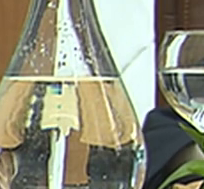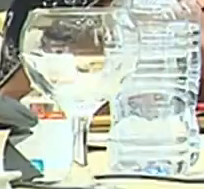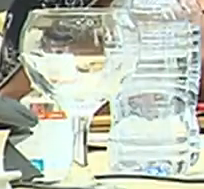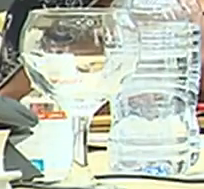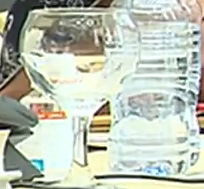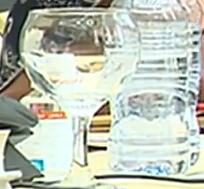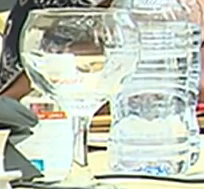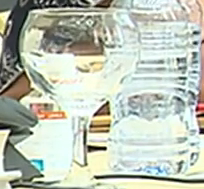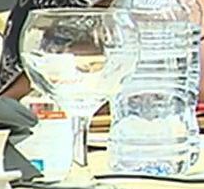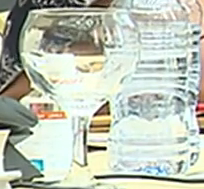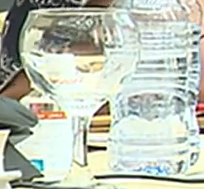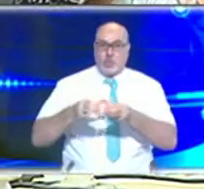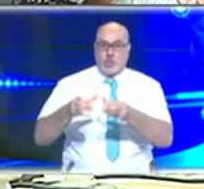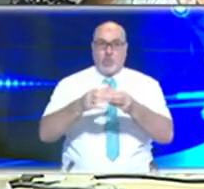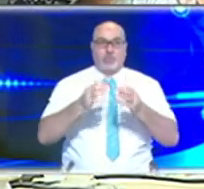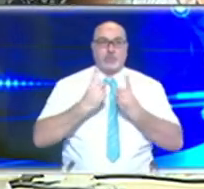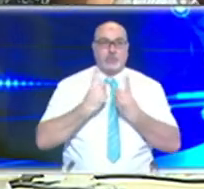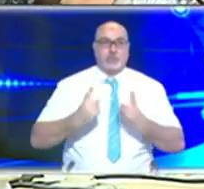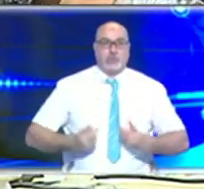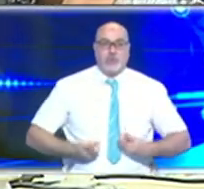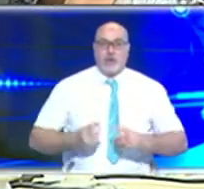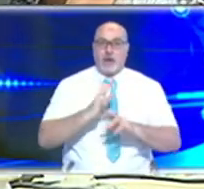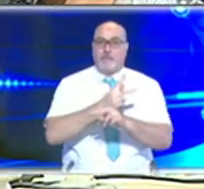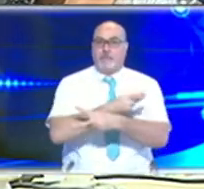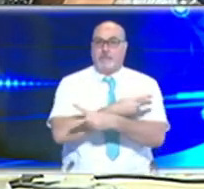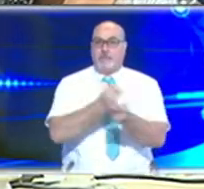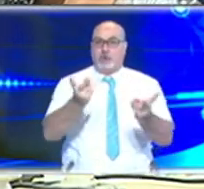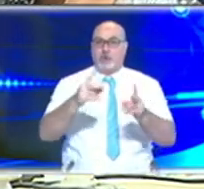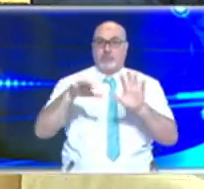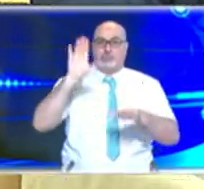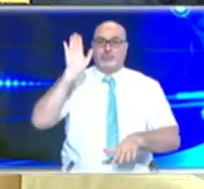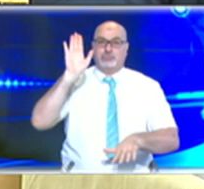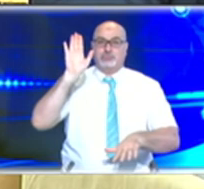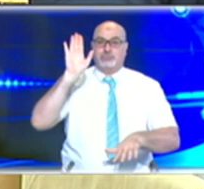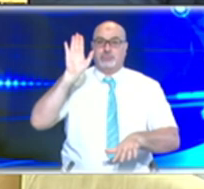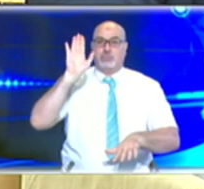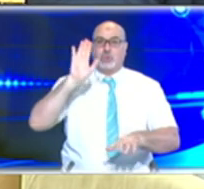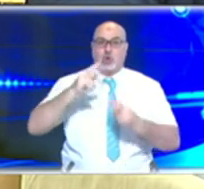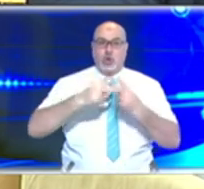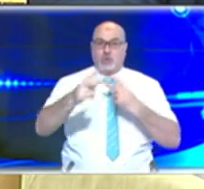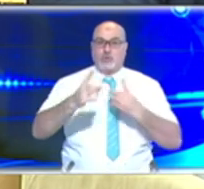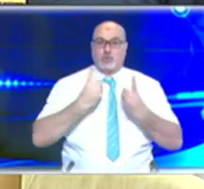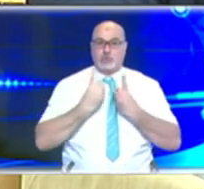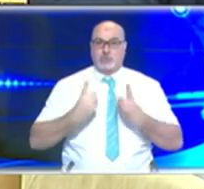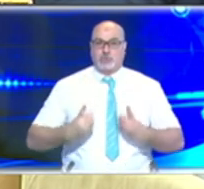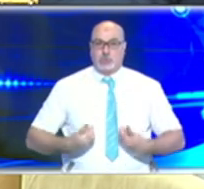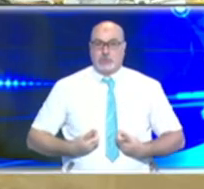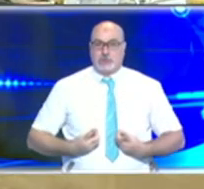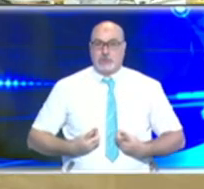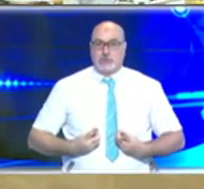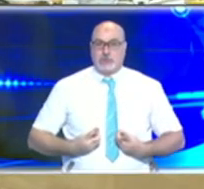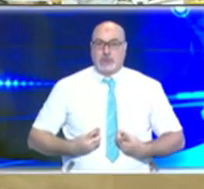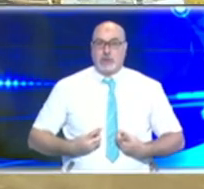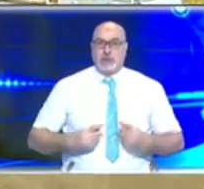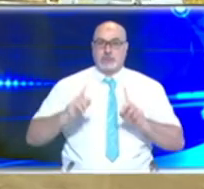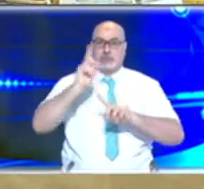بتدخلات رؤساء الكتل البرلمانية قبل أن يعرض المشروع للتصويت أمام نواب المجلس في